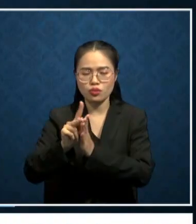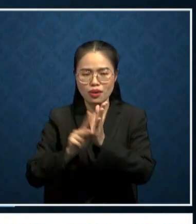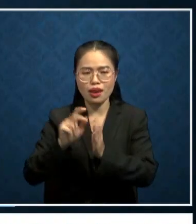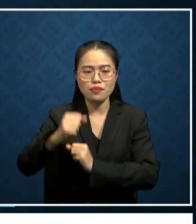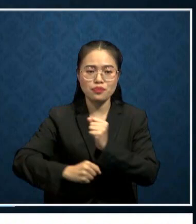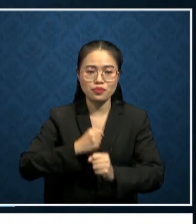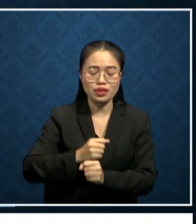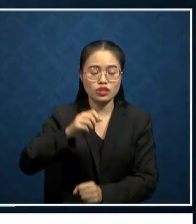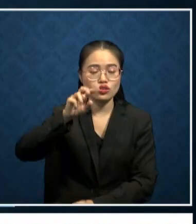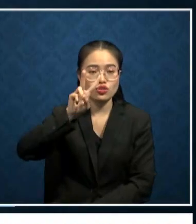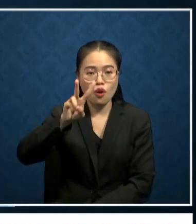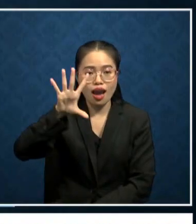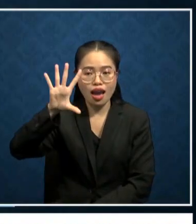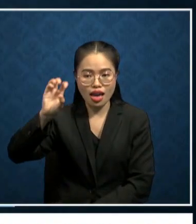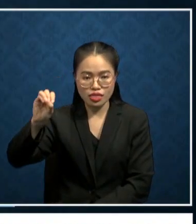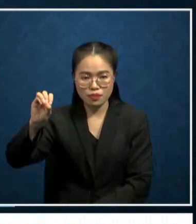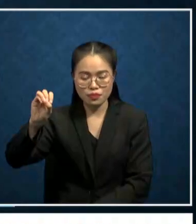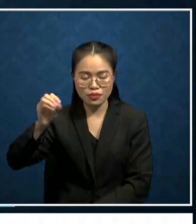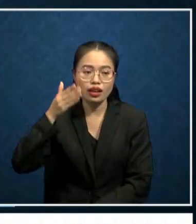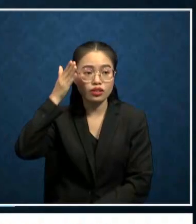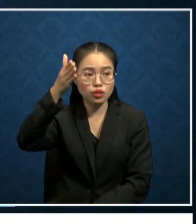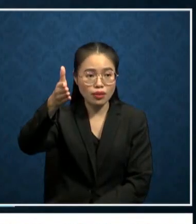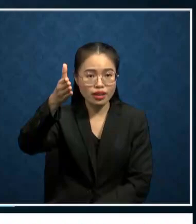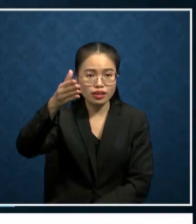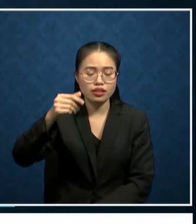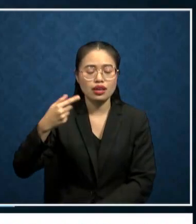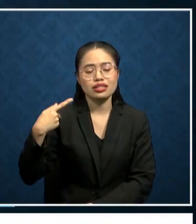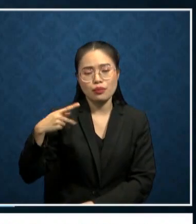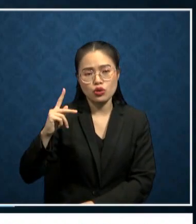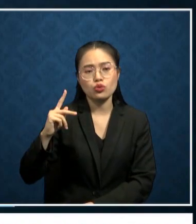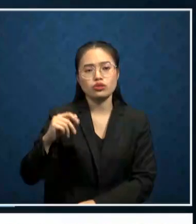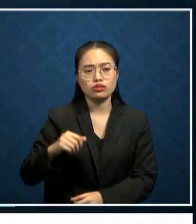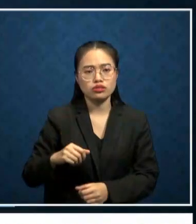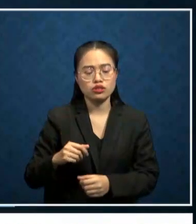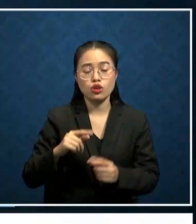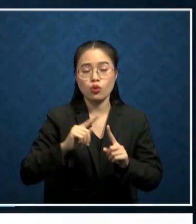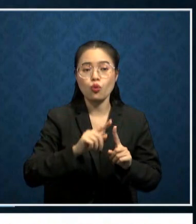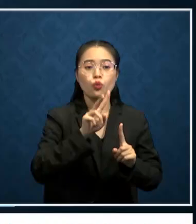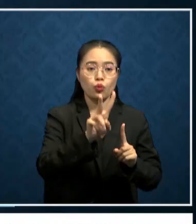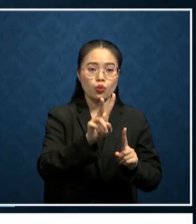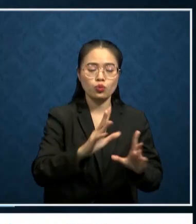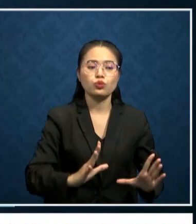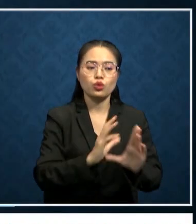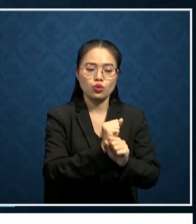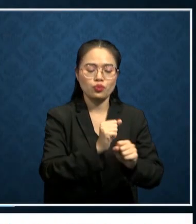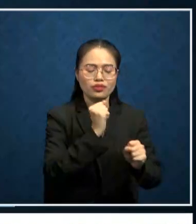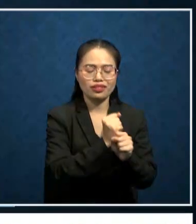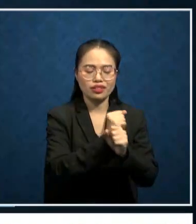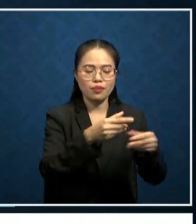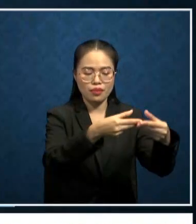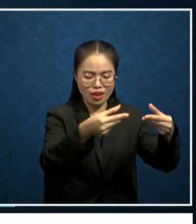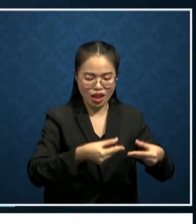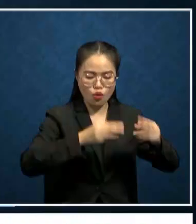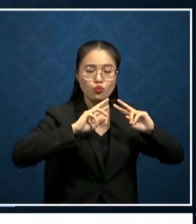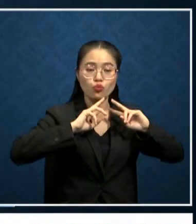นะครับมาใช้ประโยชน์ในการขยายผลต่อไปเพื่อนำมาใช้ประโยชน์นะฮะหัวข้อย่อยที่ 2สรุปผลการรายงานวิจัย